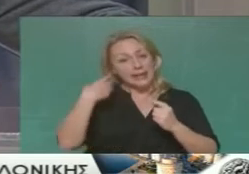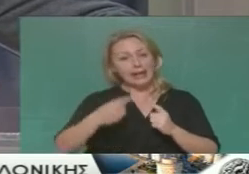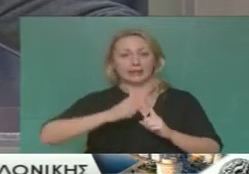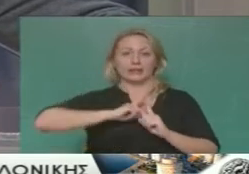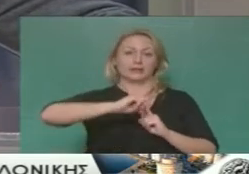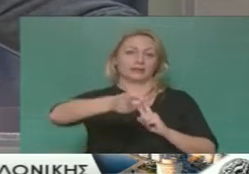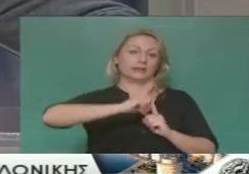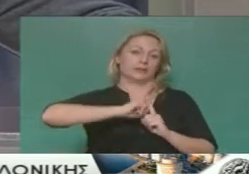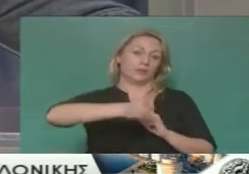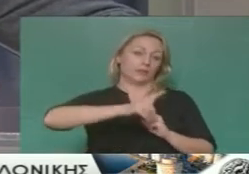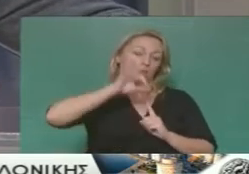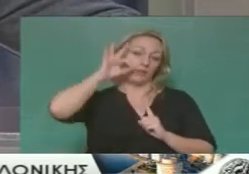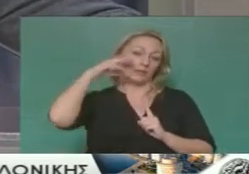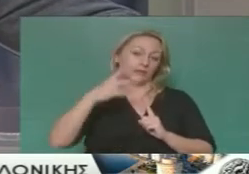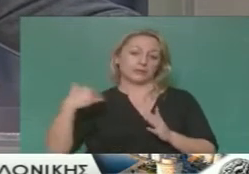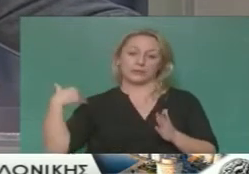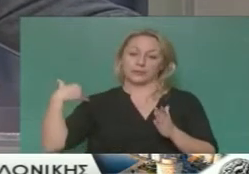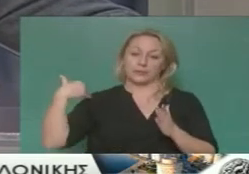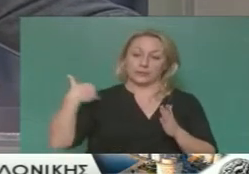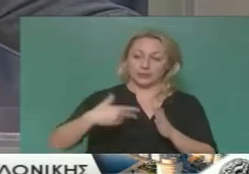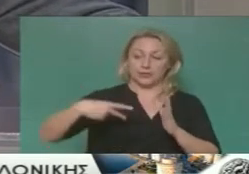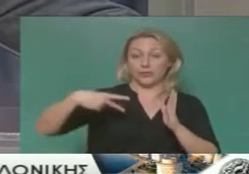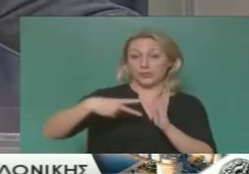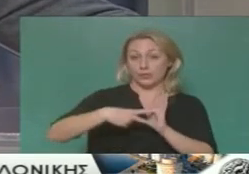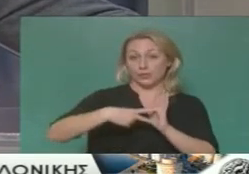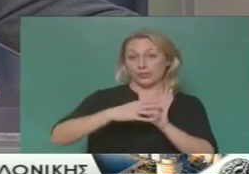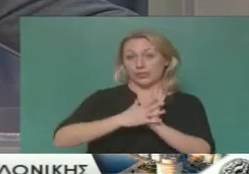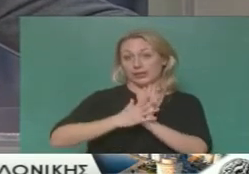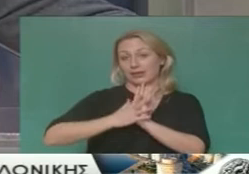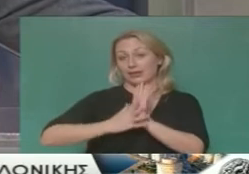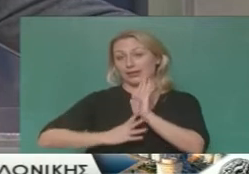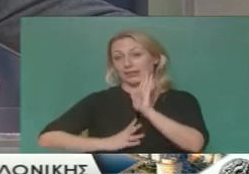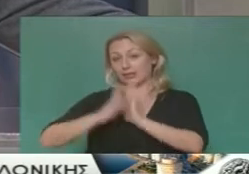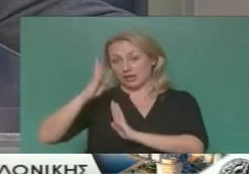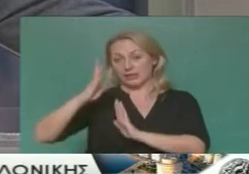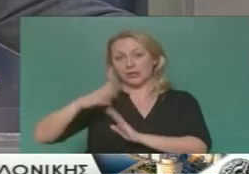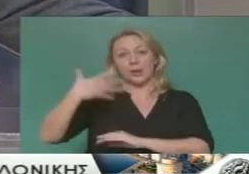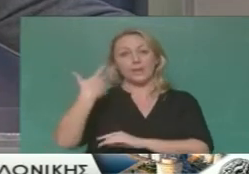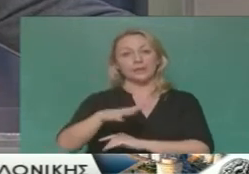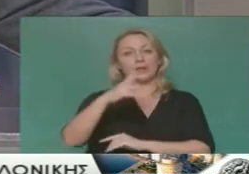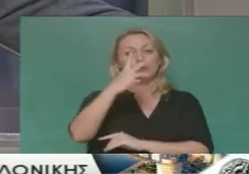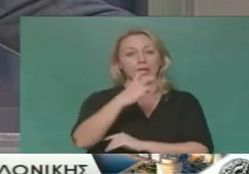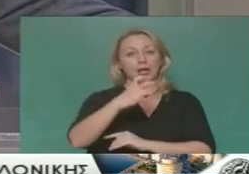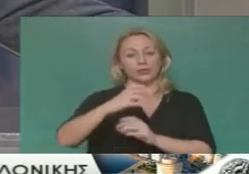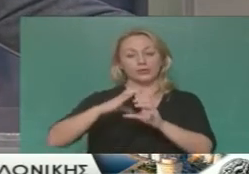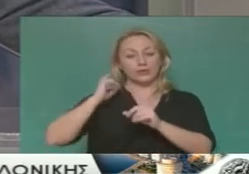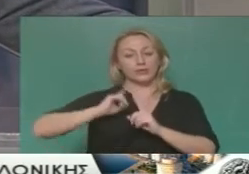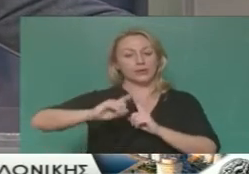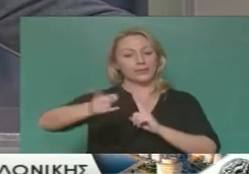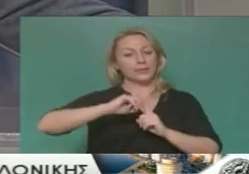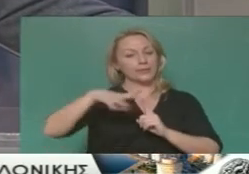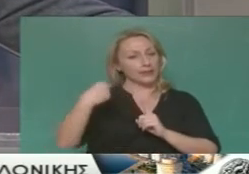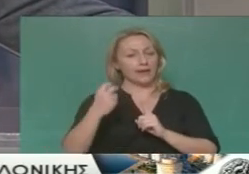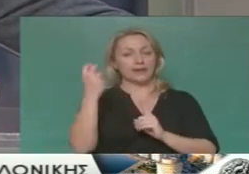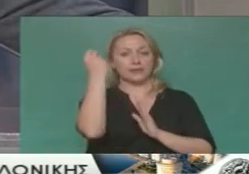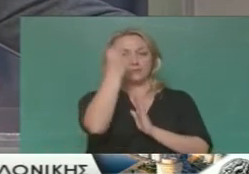πόλη. Μέχρι και το 2014 είχε 520 λεωφορεία και μπορείτε να τα πάρετε αυτά τα